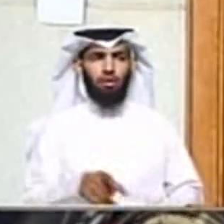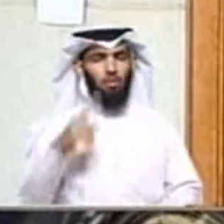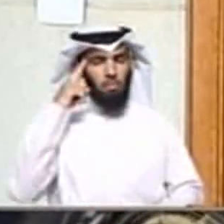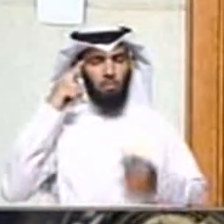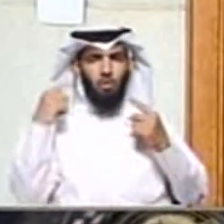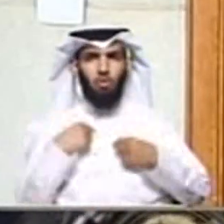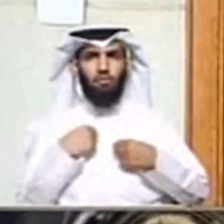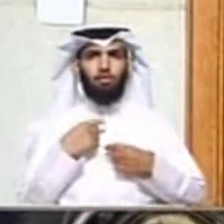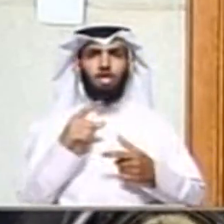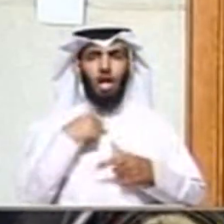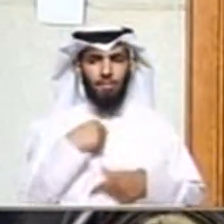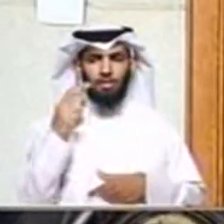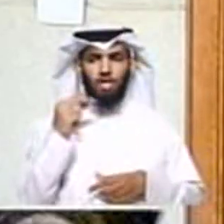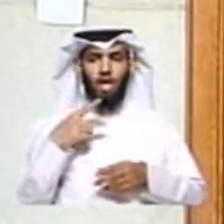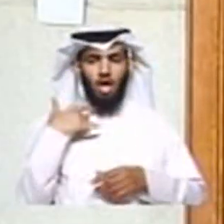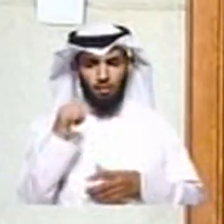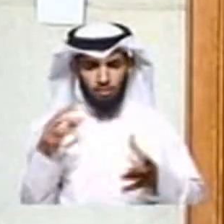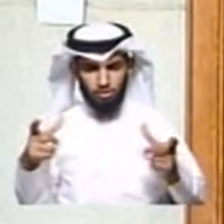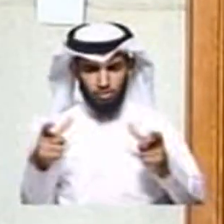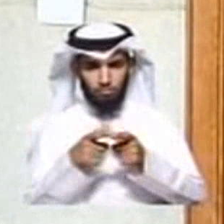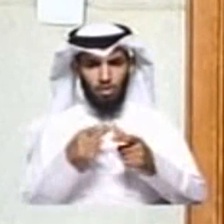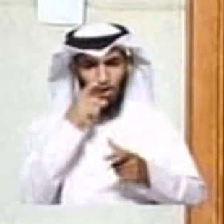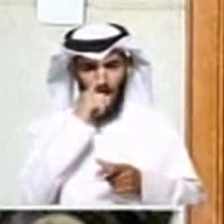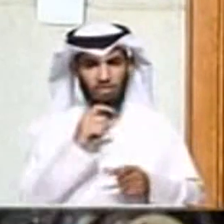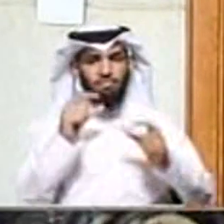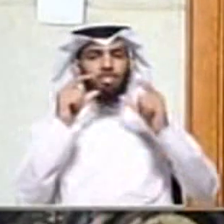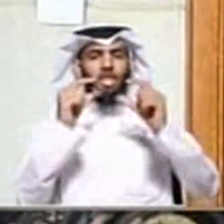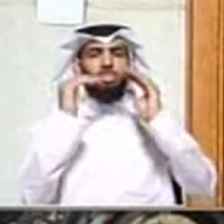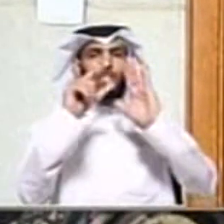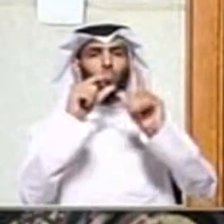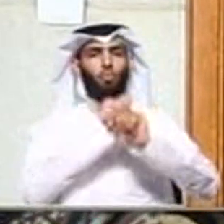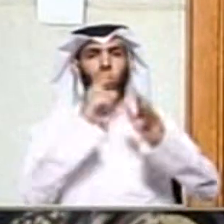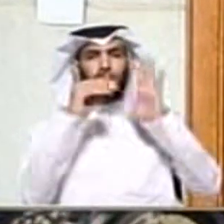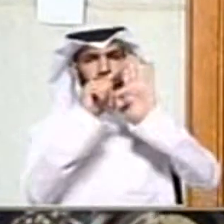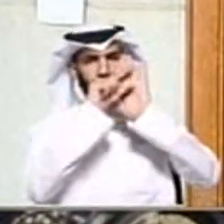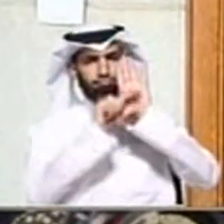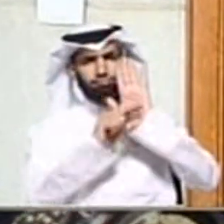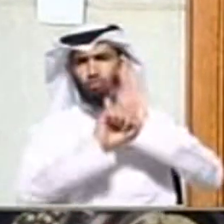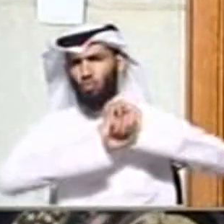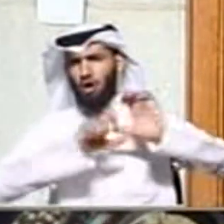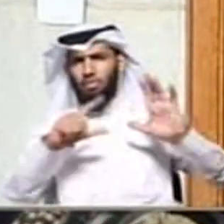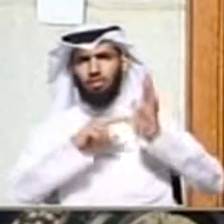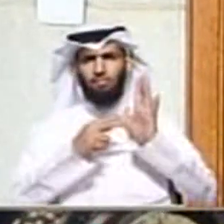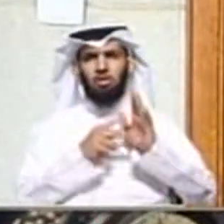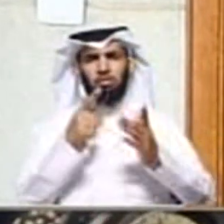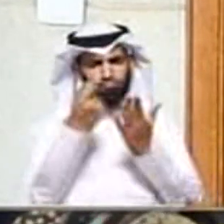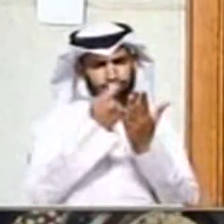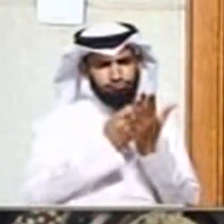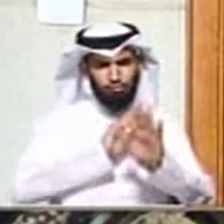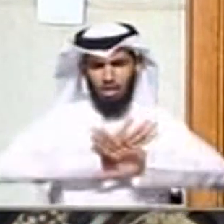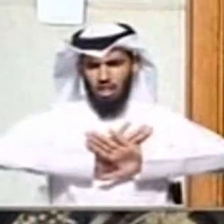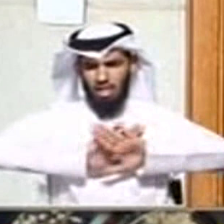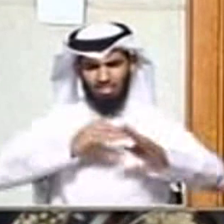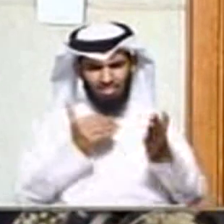احنا عشان نعمل اتحاد جمركي عربي لابد يكون عندنا دليل موحد للاجراءات الجمركيه. الدليل ده كنا انتهينا منه تقريبا، ولكن كان